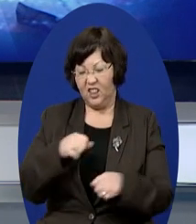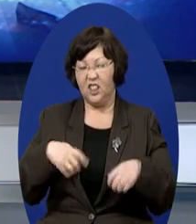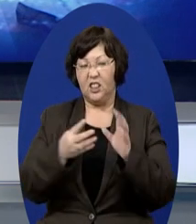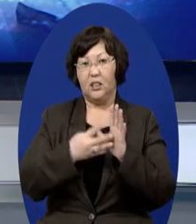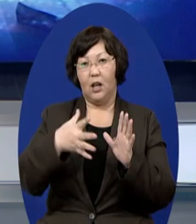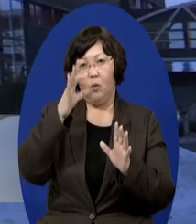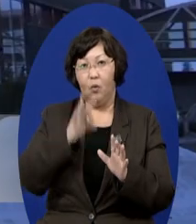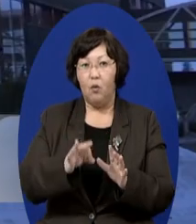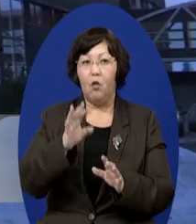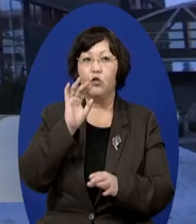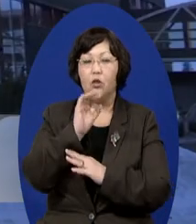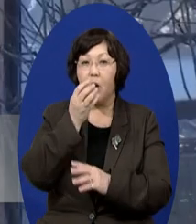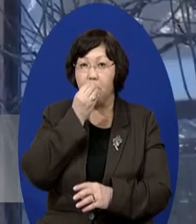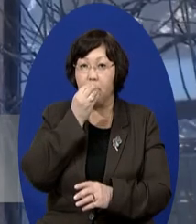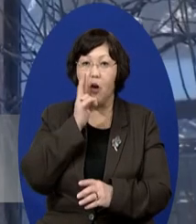байна.